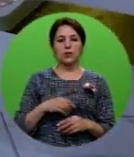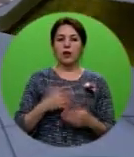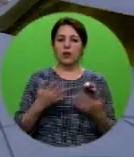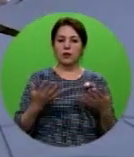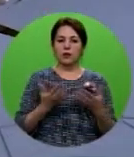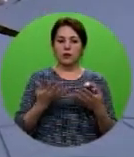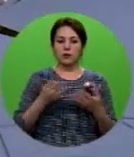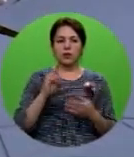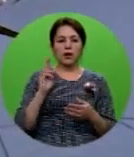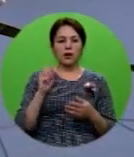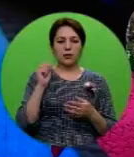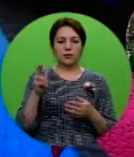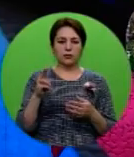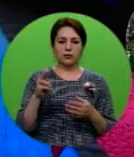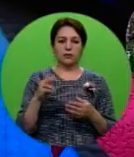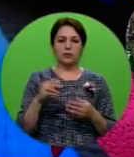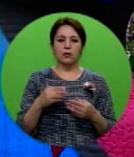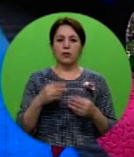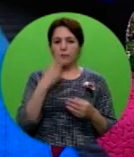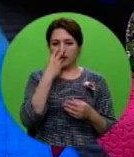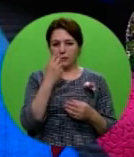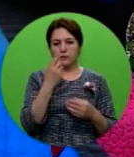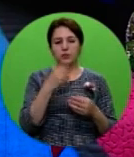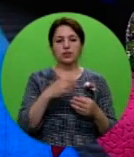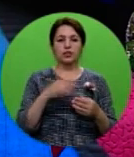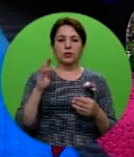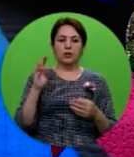определенных навыков.